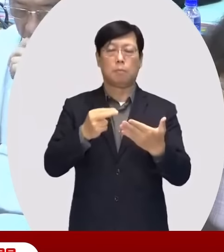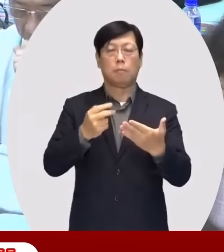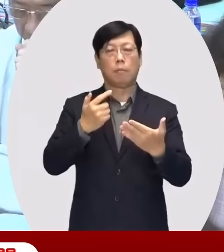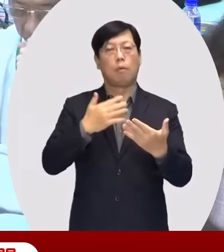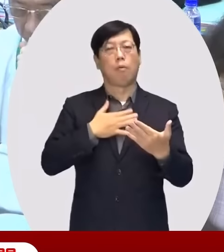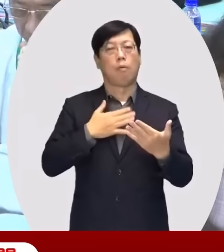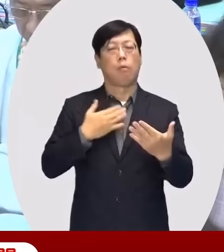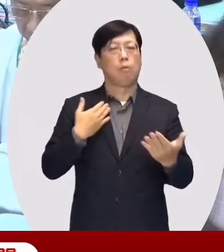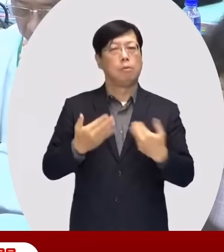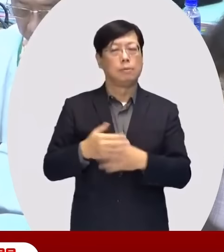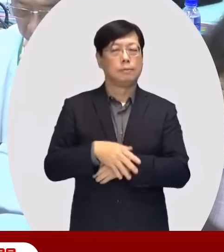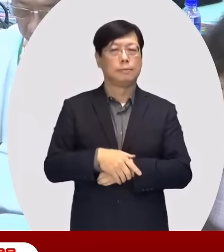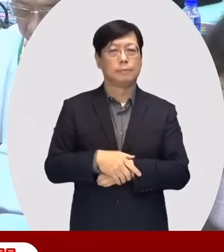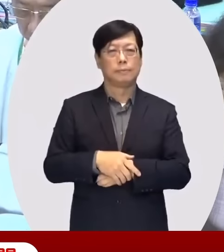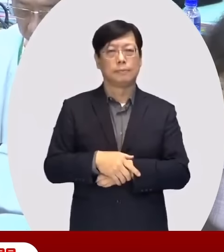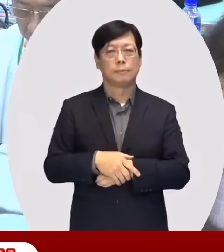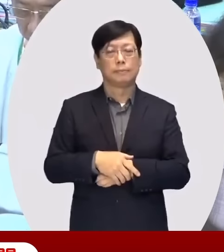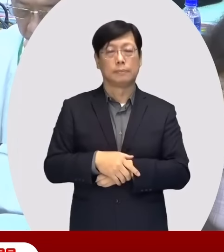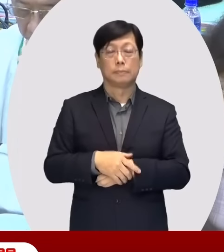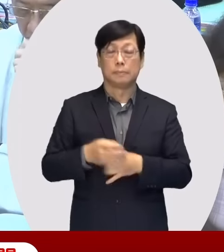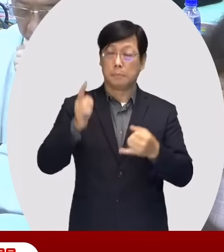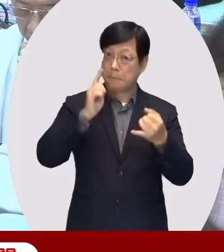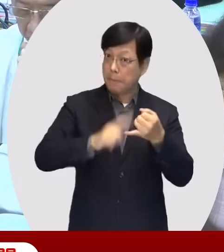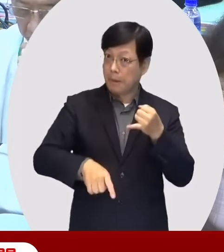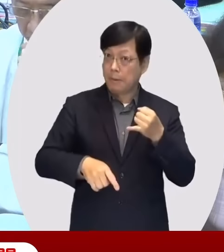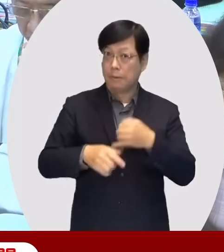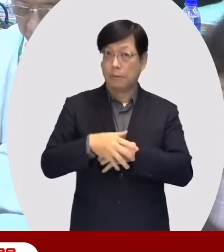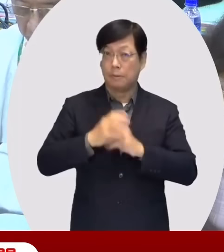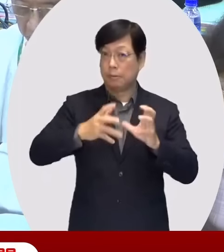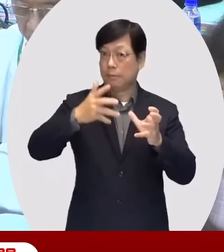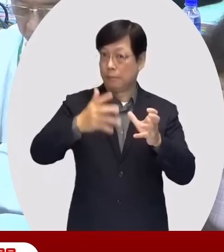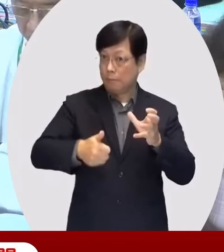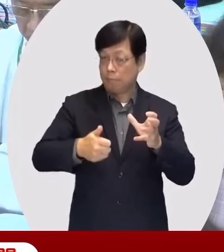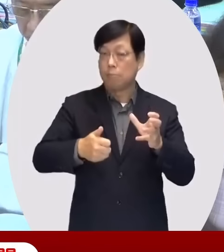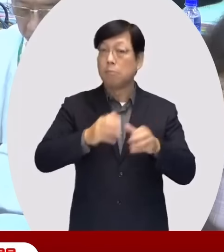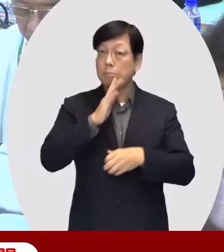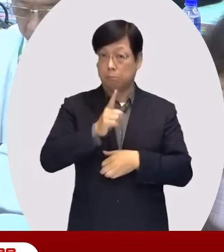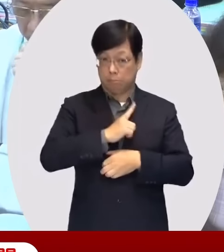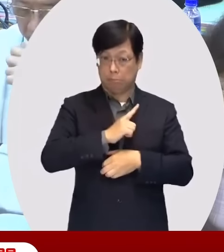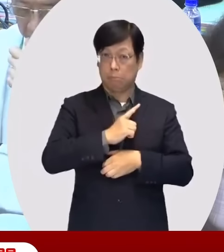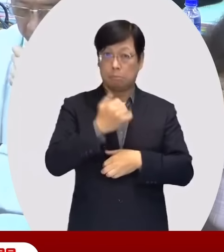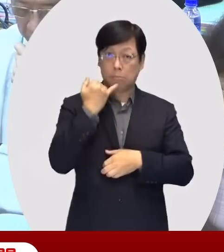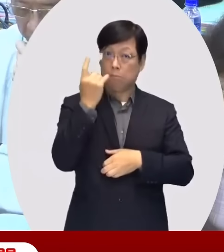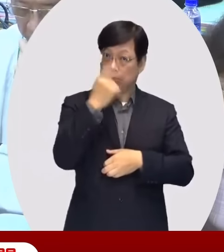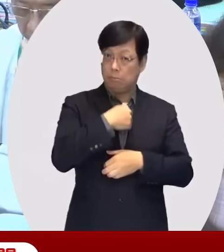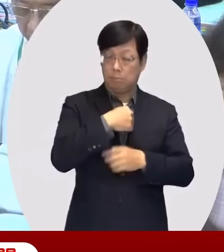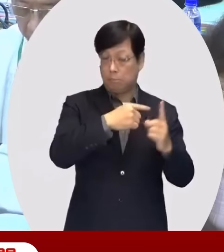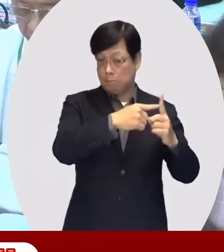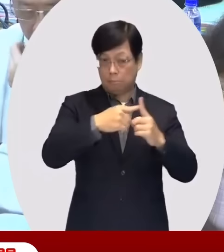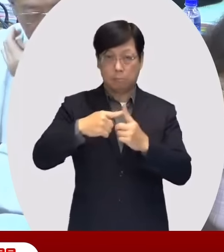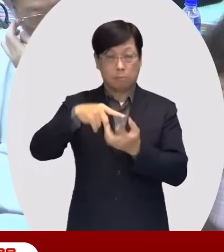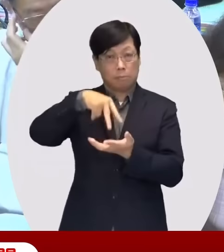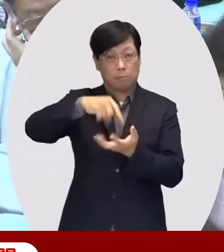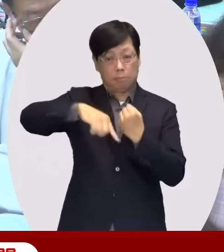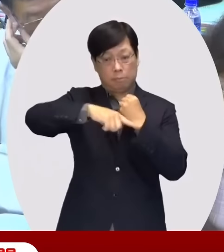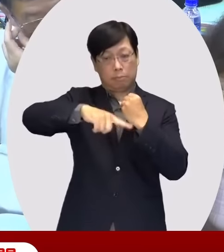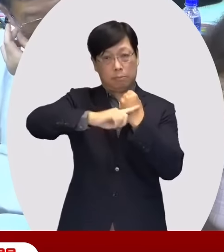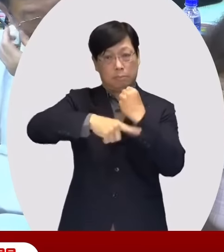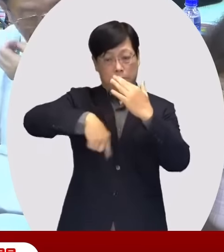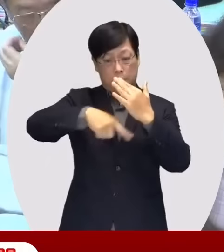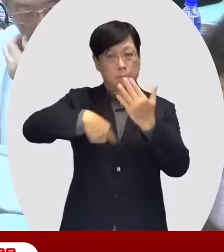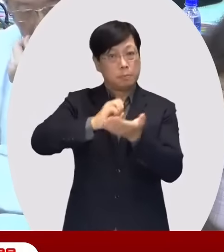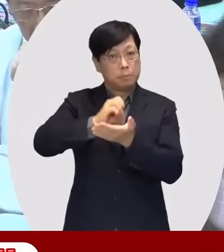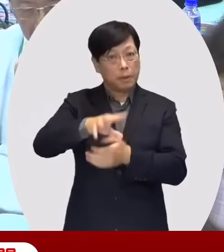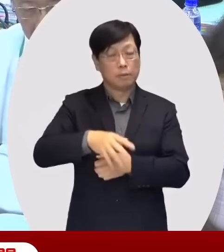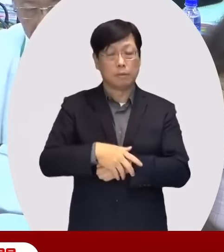清楚地看得出来，最后总统是不是能够到立法院来进行国情